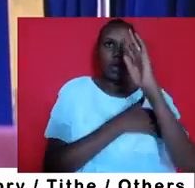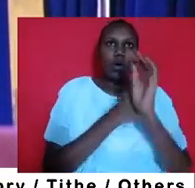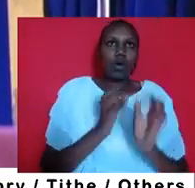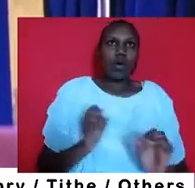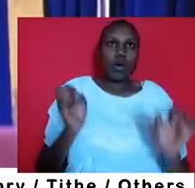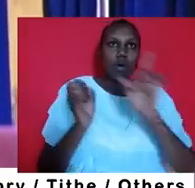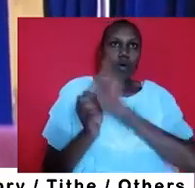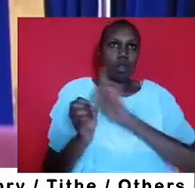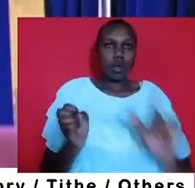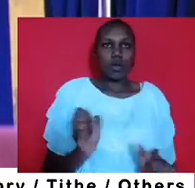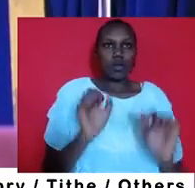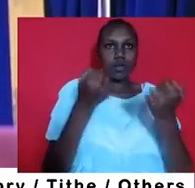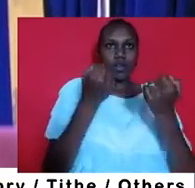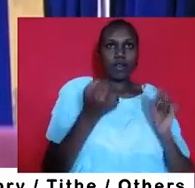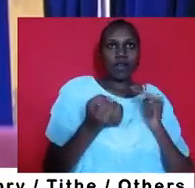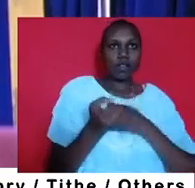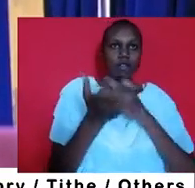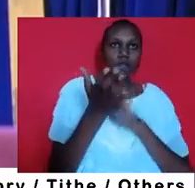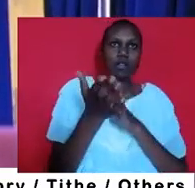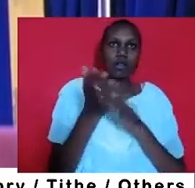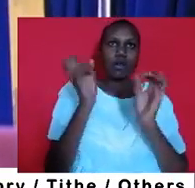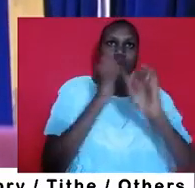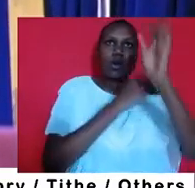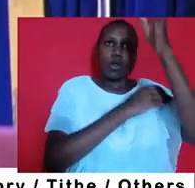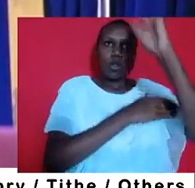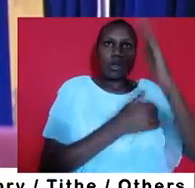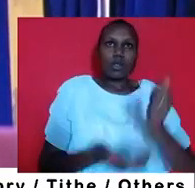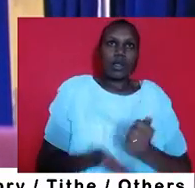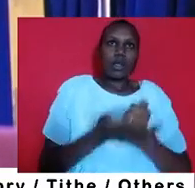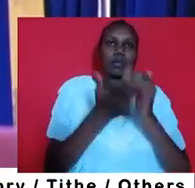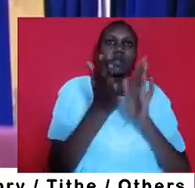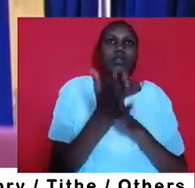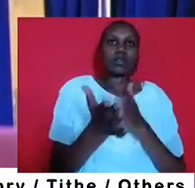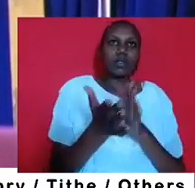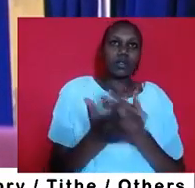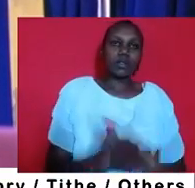E Mungu utuokoe kwa haraka.